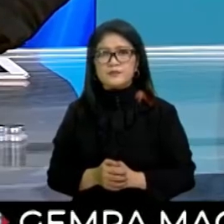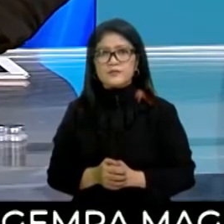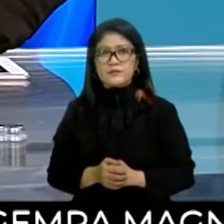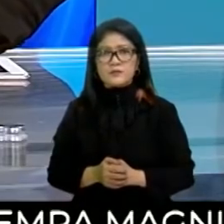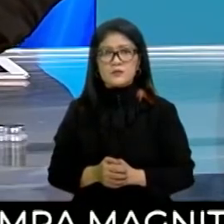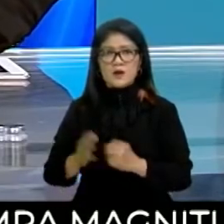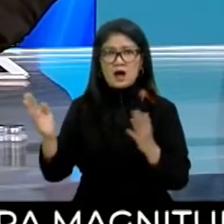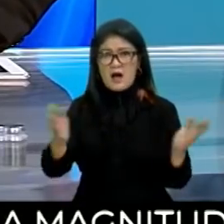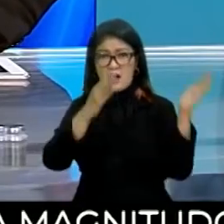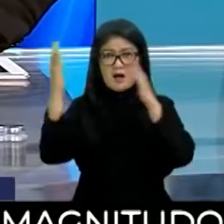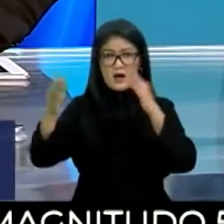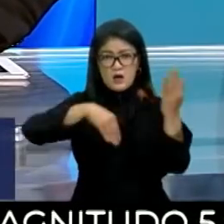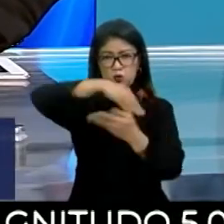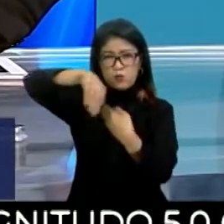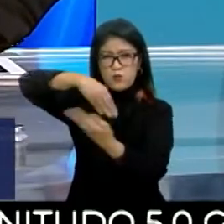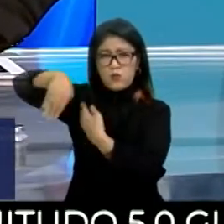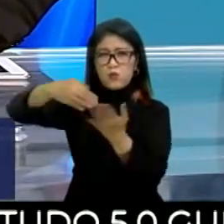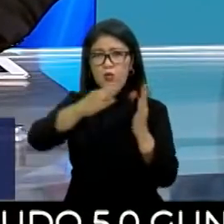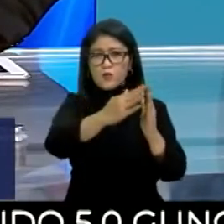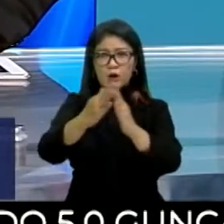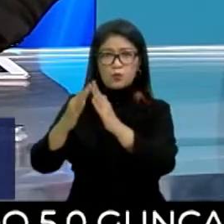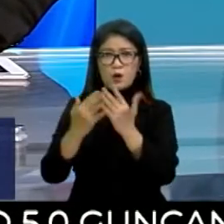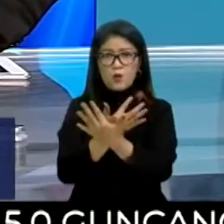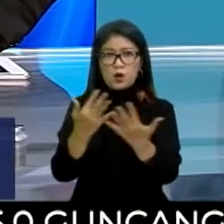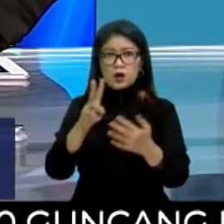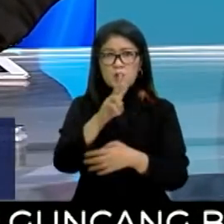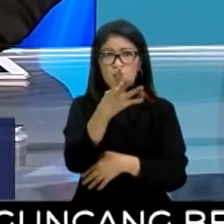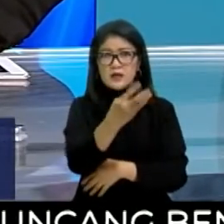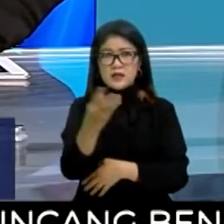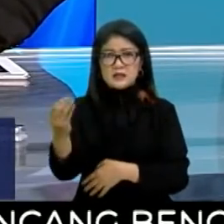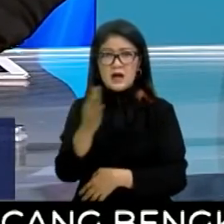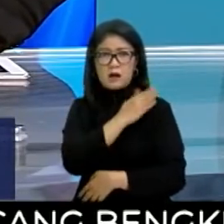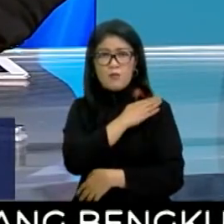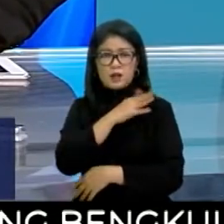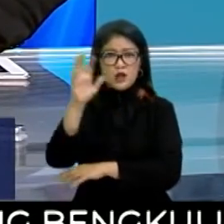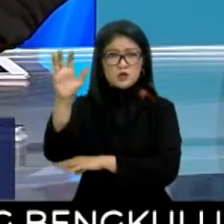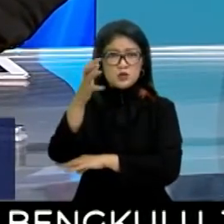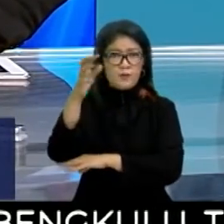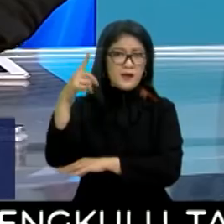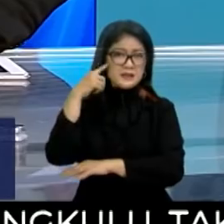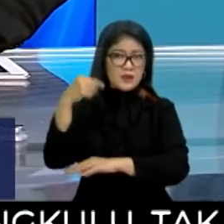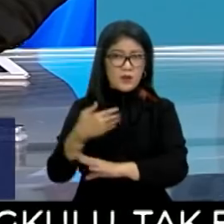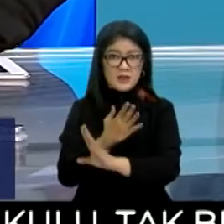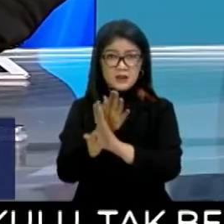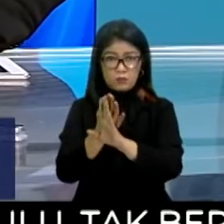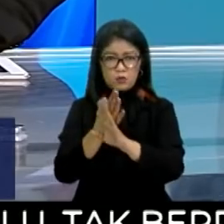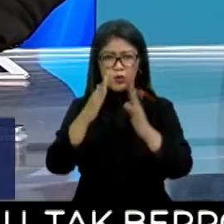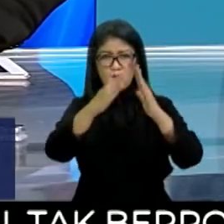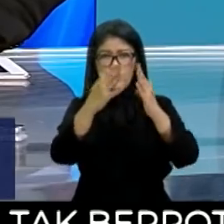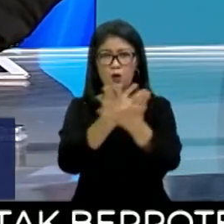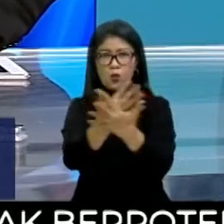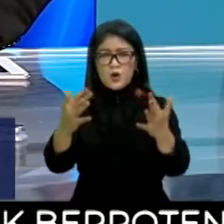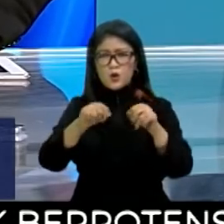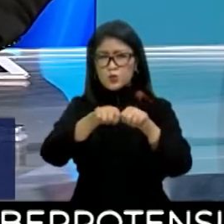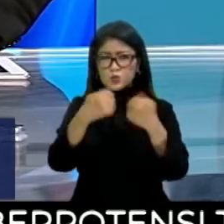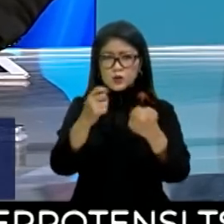Angin puting beliung menerjang pemukiman warga di dua desa Kabupaten Jombang, Jawa Timur. Akibatnya sejumlah rumah warga rusak, dua di antaranya